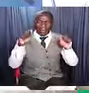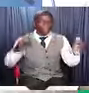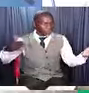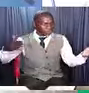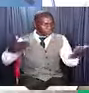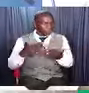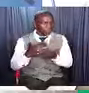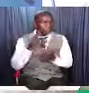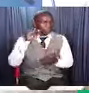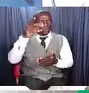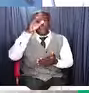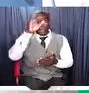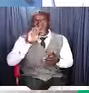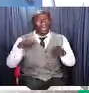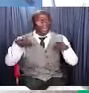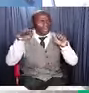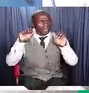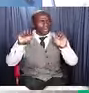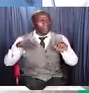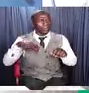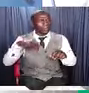Ukatimize haja ya moyo ya kila mmoja Bwana.